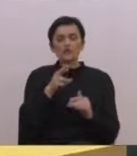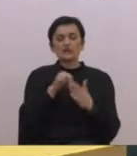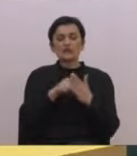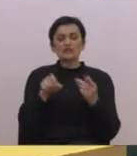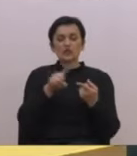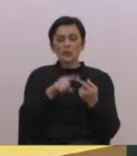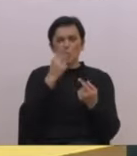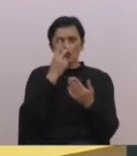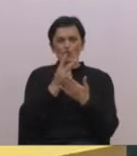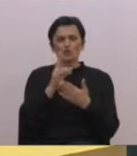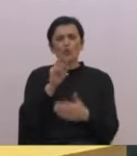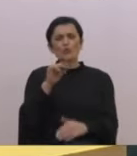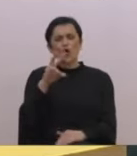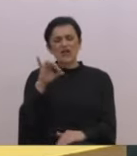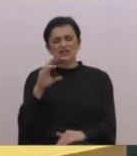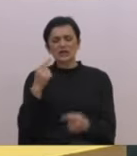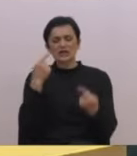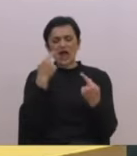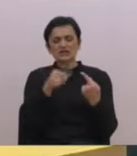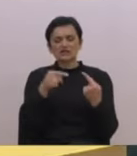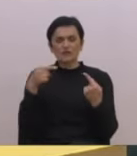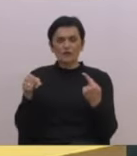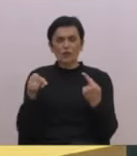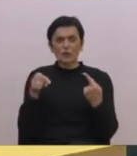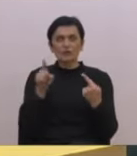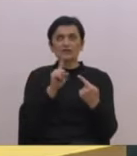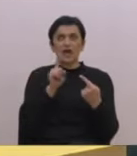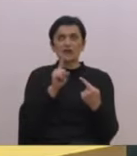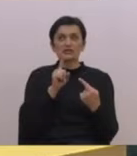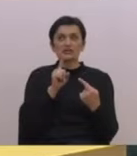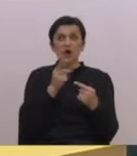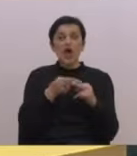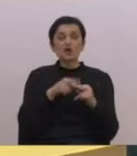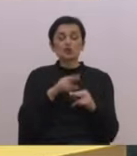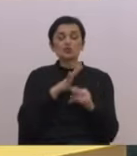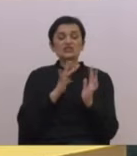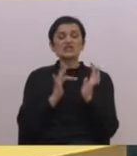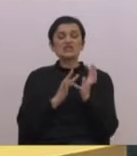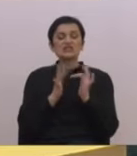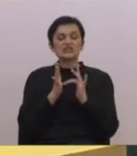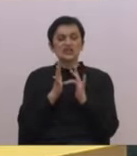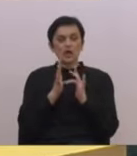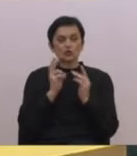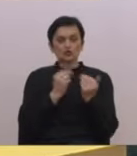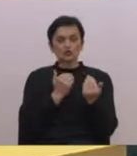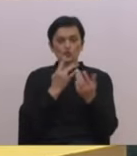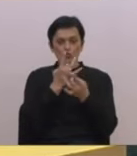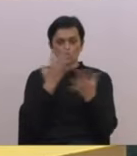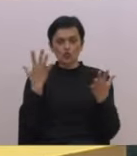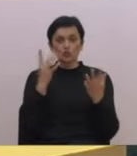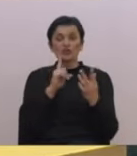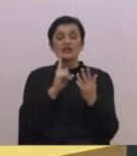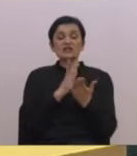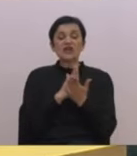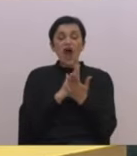მიუხედავად პროტესტანტიზმისა და განსხვავებული რაღაც დენომინაციებისა, ეს იყო ქრისტიანული კულტურა. და რა არის